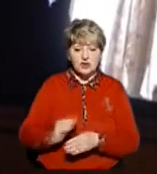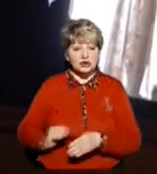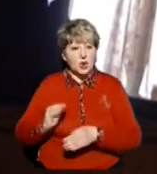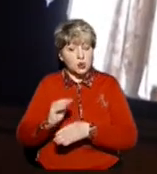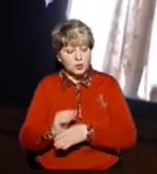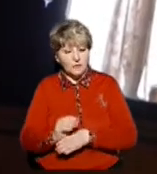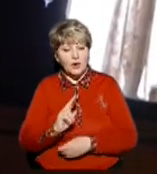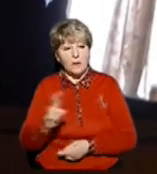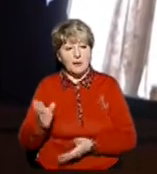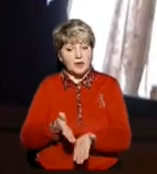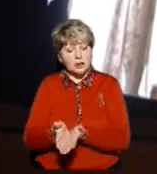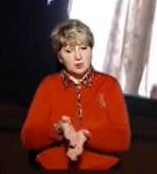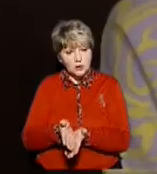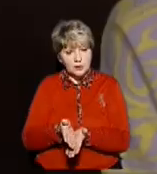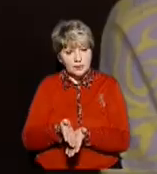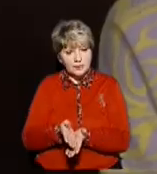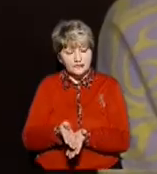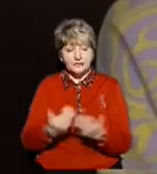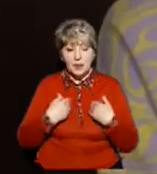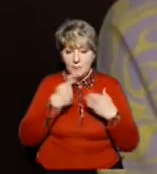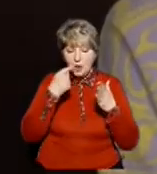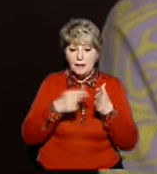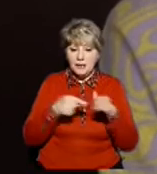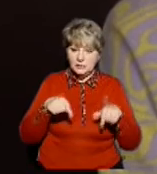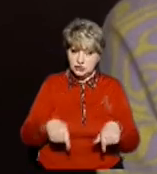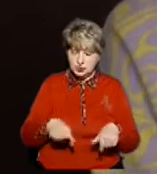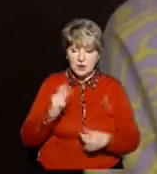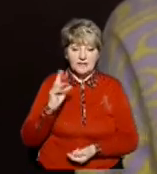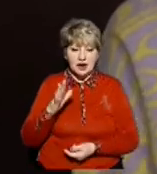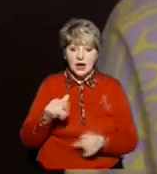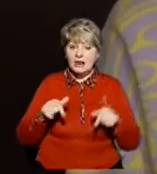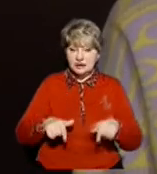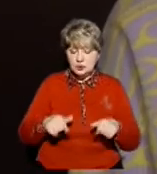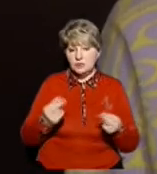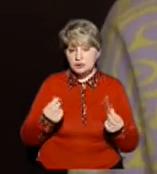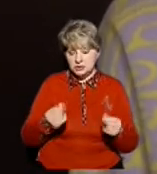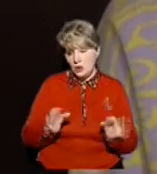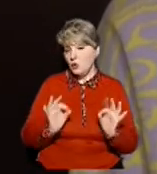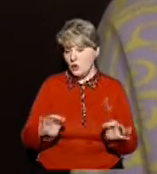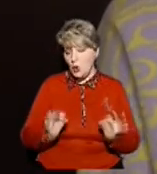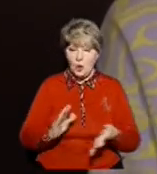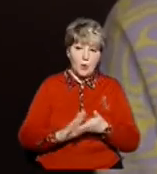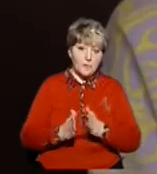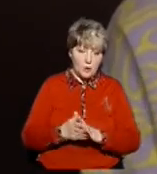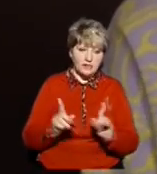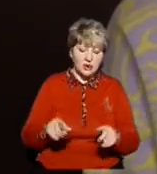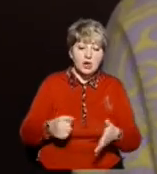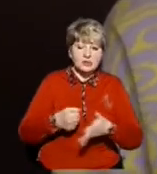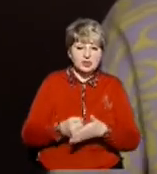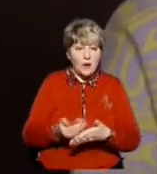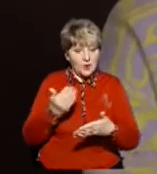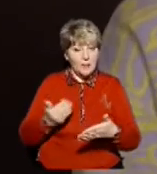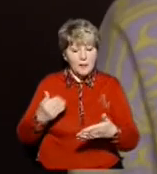додатково за комунальні послуги. Ми натрапили на цю квартиру, що тут ціна нормальна і умови, тому що до цього